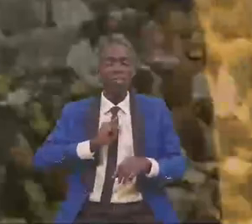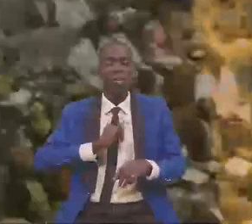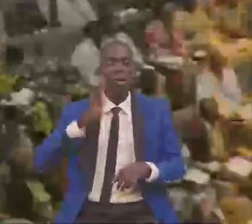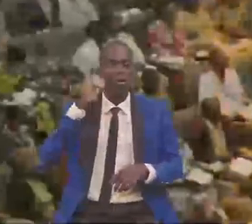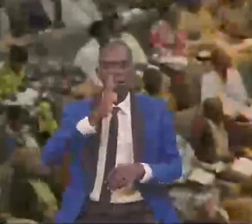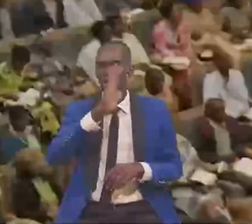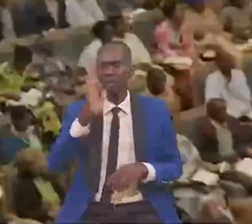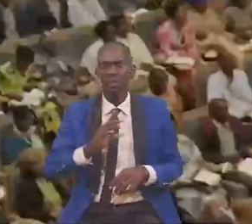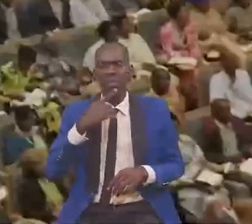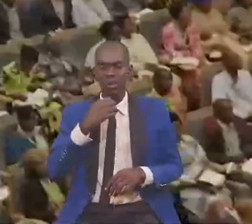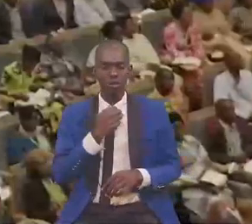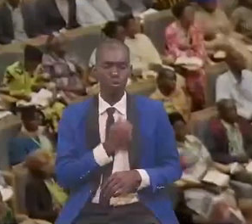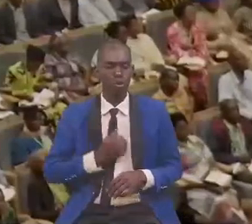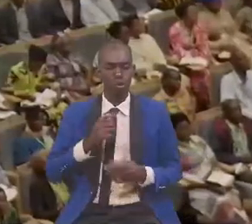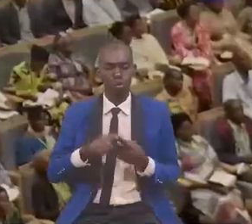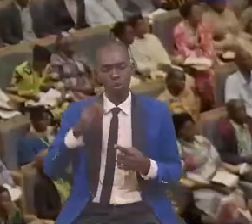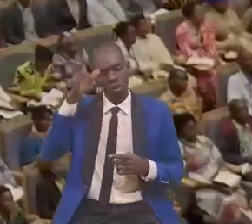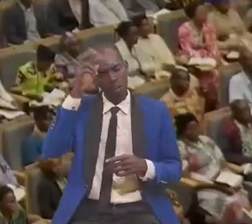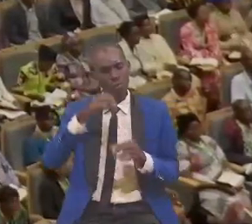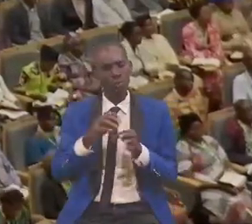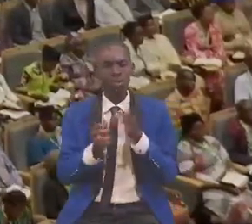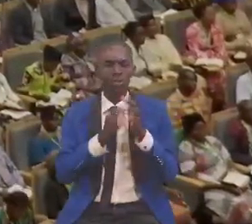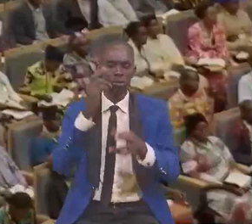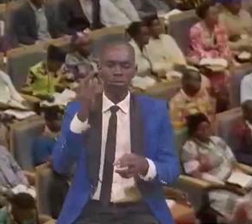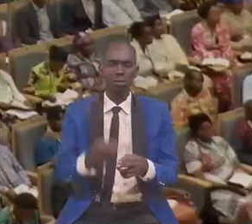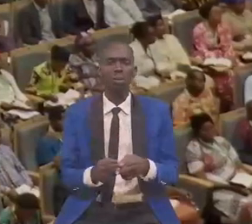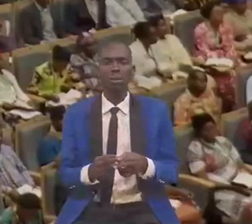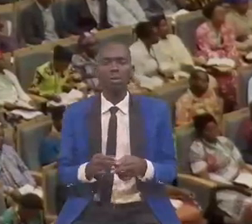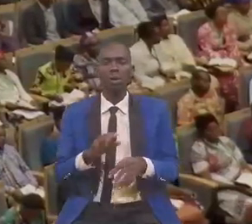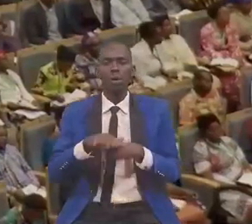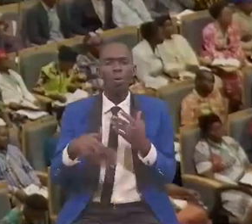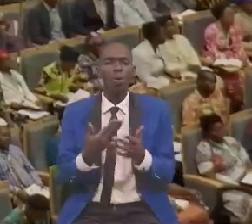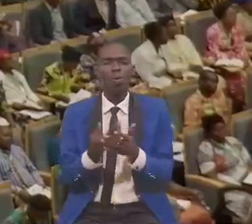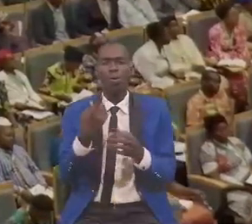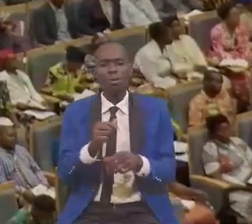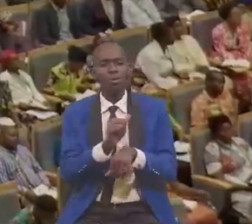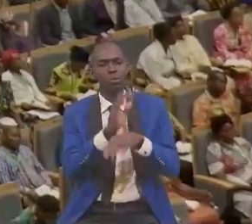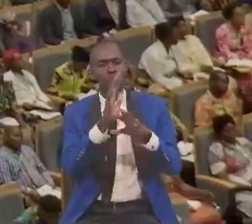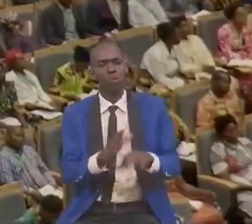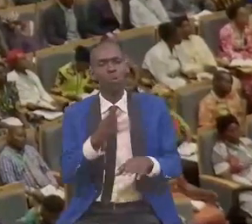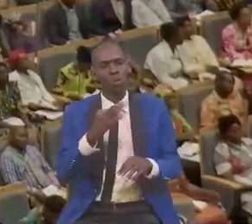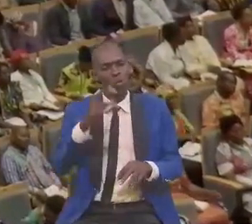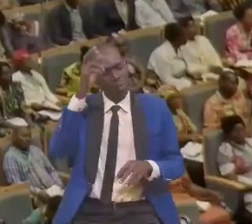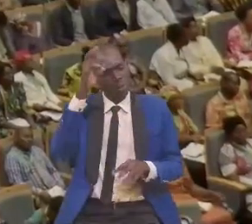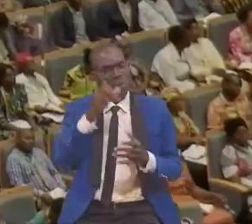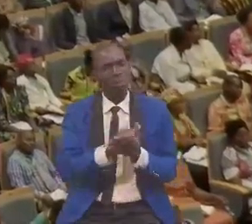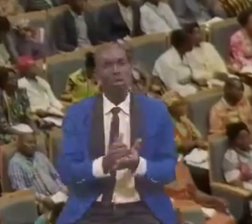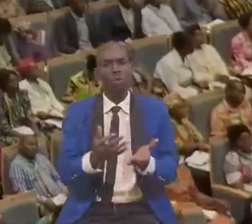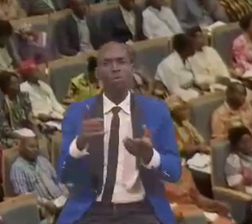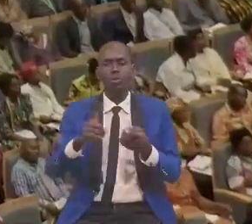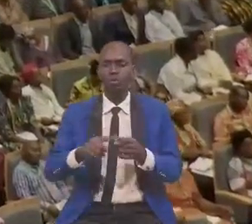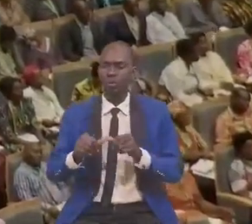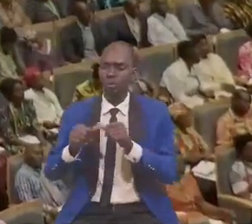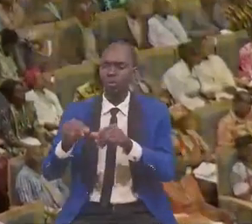diable qui veulent continuer dans les traditions, qui ne peuvent pas sauver une âme. Je ne